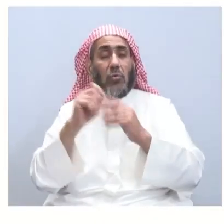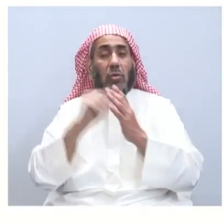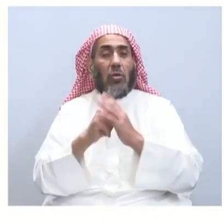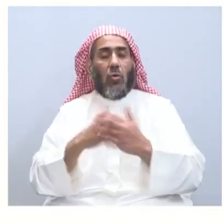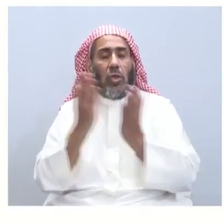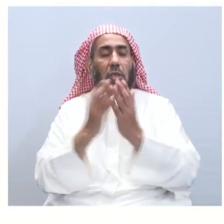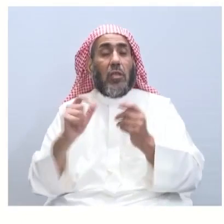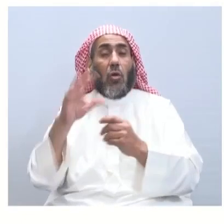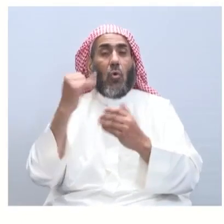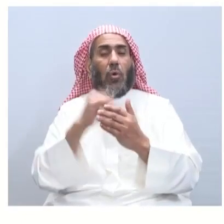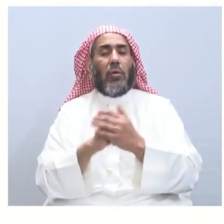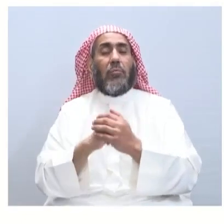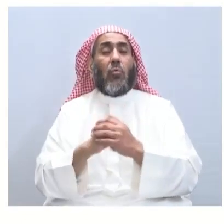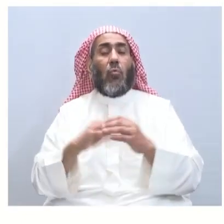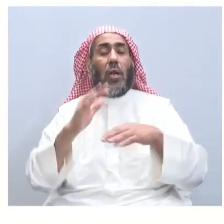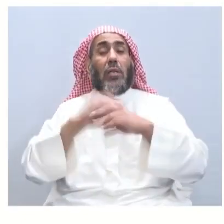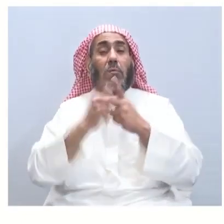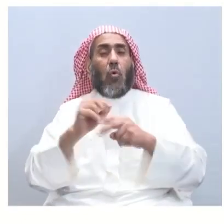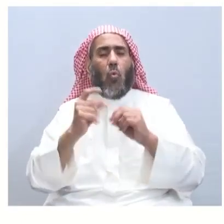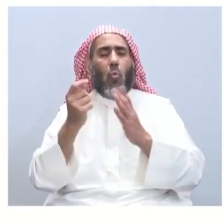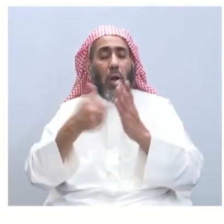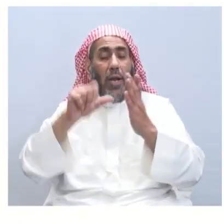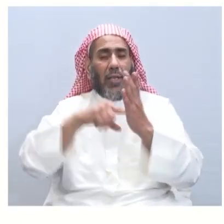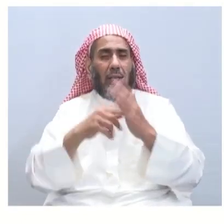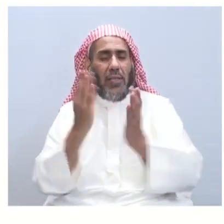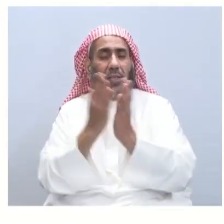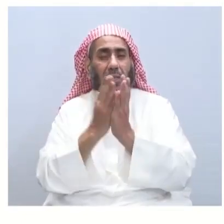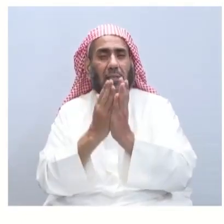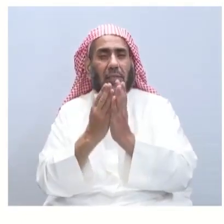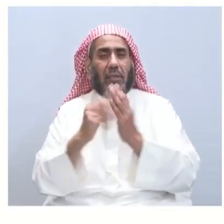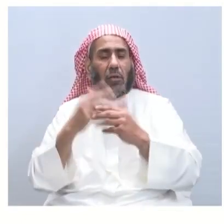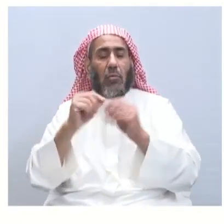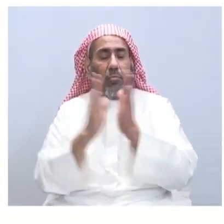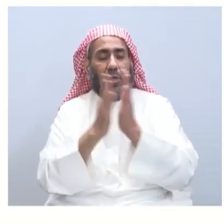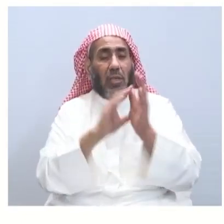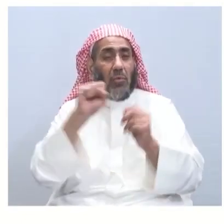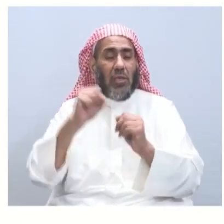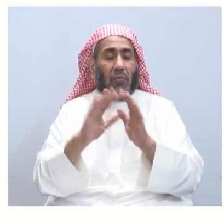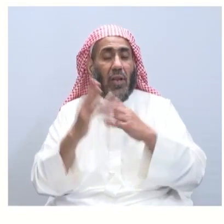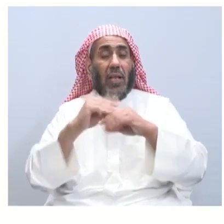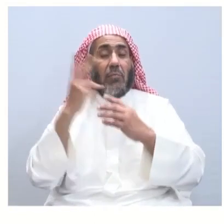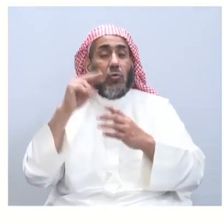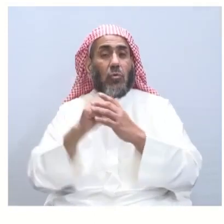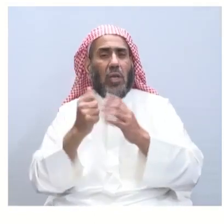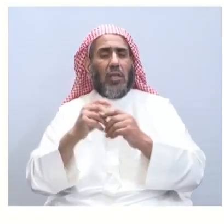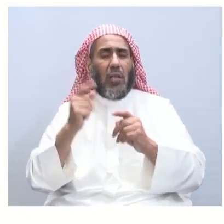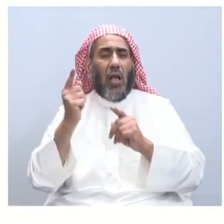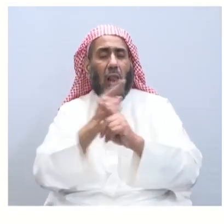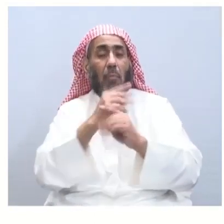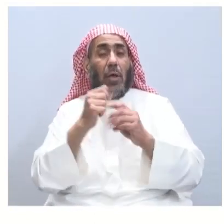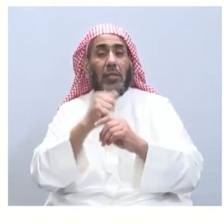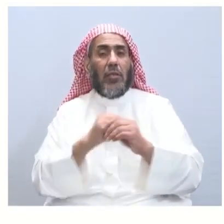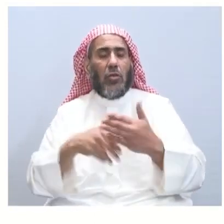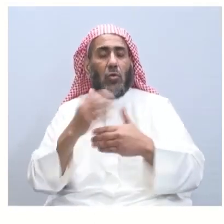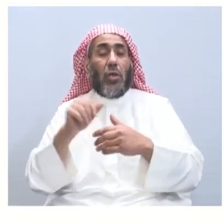والدراسات اللغويه والادبيه والنقديه هذه دراسات اللغويه الايه ومن المجلات المتخصصه في الادب السعودي مجله علامات